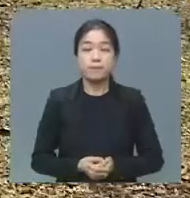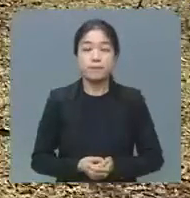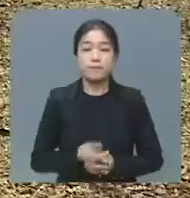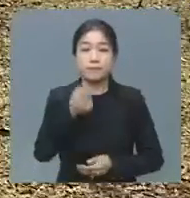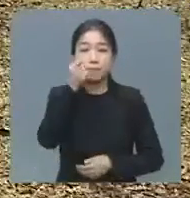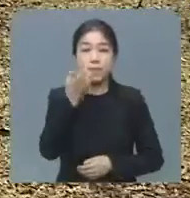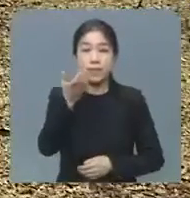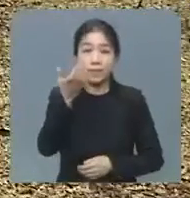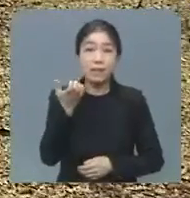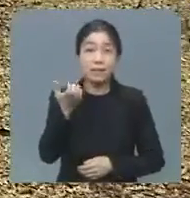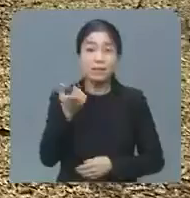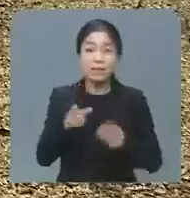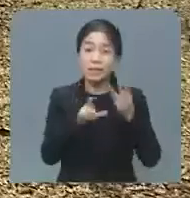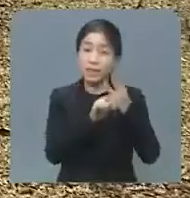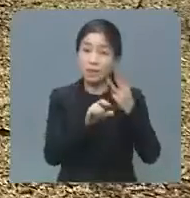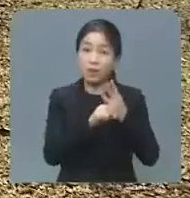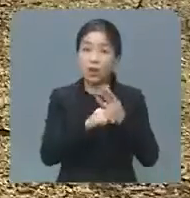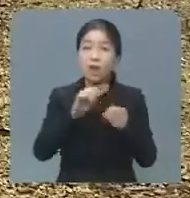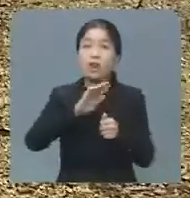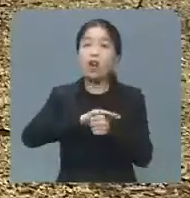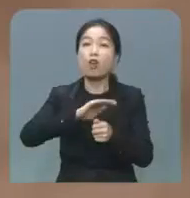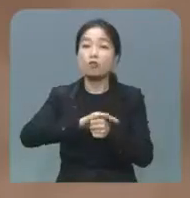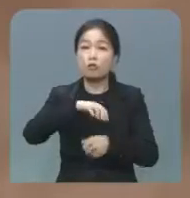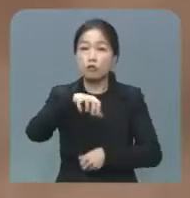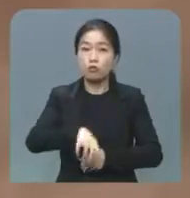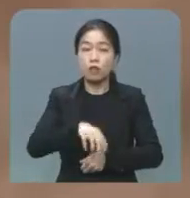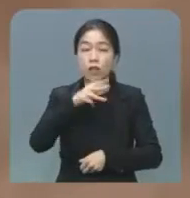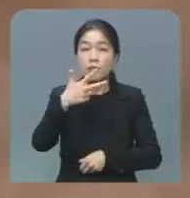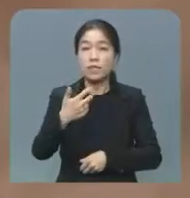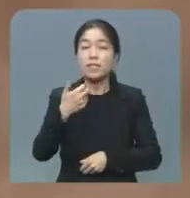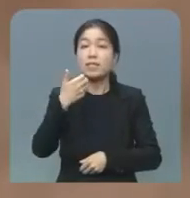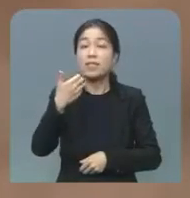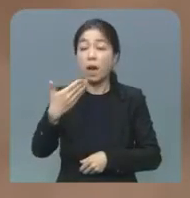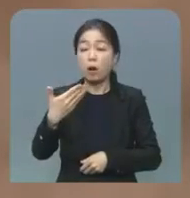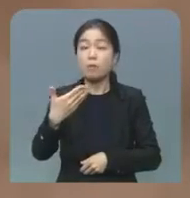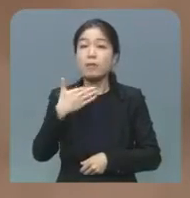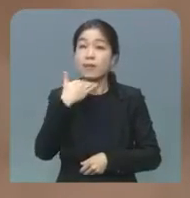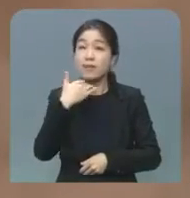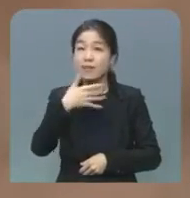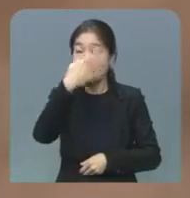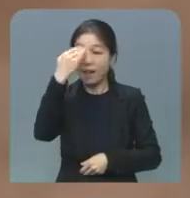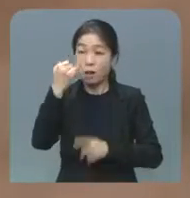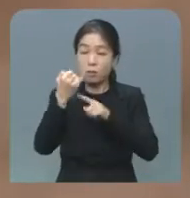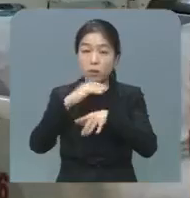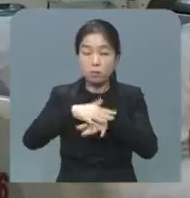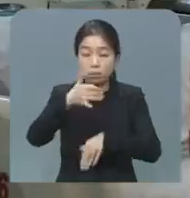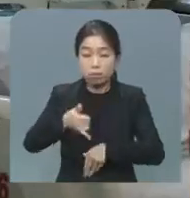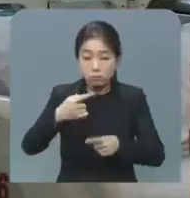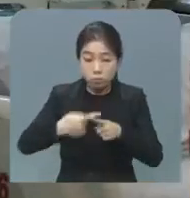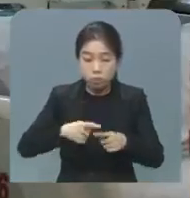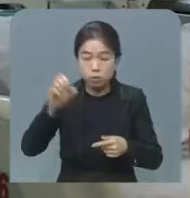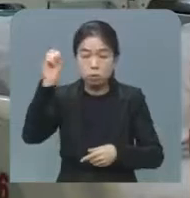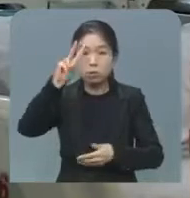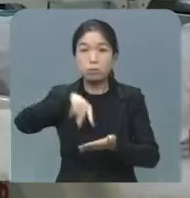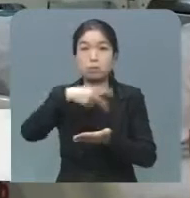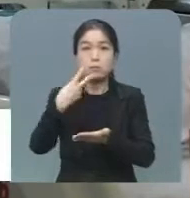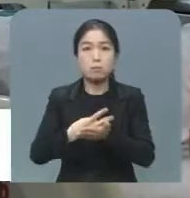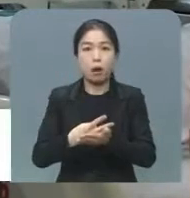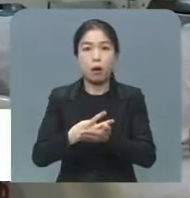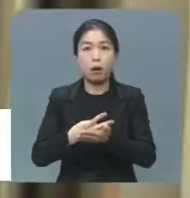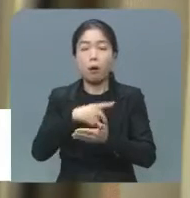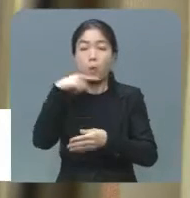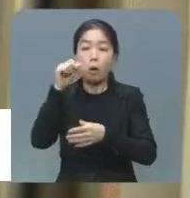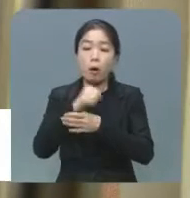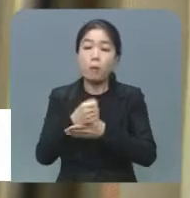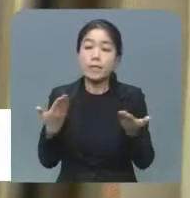지난달 경주시 서면 에서 이런 9살 여성 이반 일을 한 뒤 갑자기 쓰러졌습니다 평소 과수원 등으로 일을